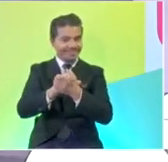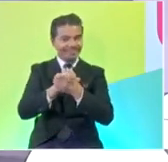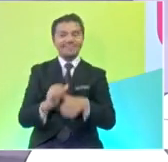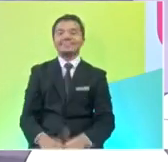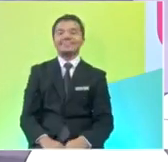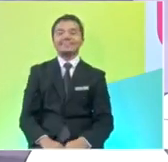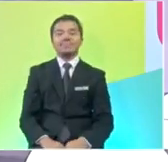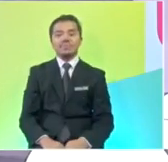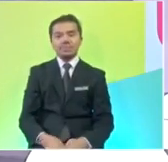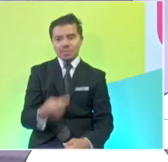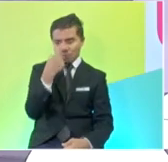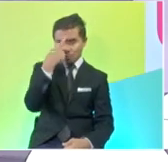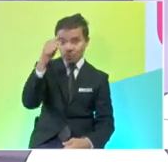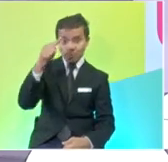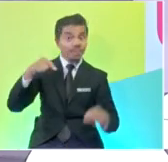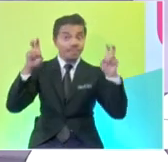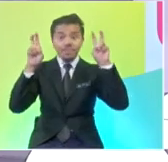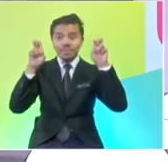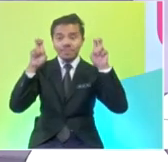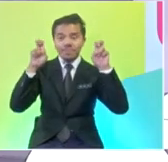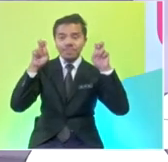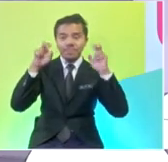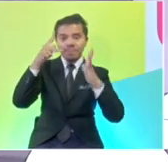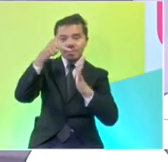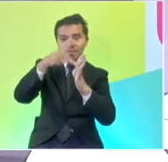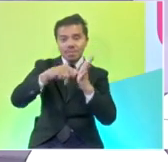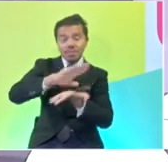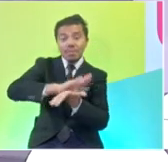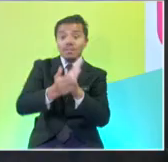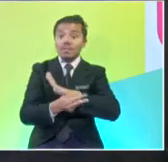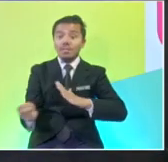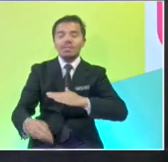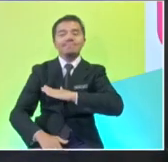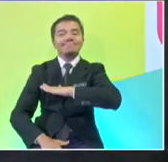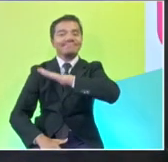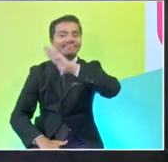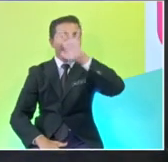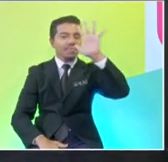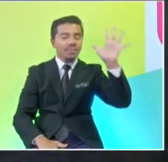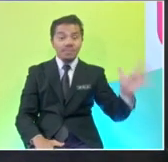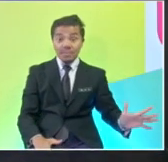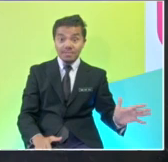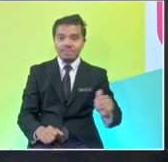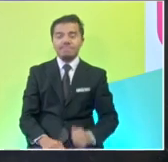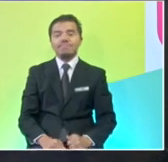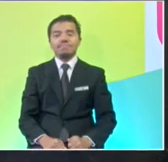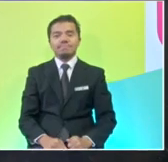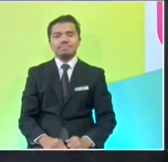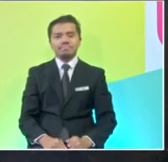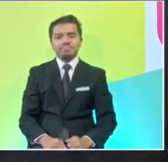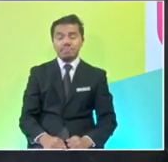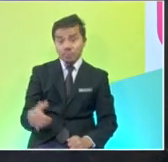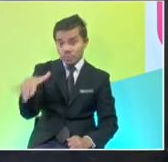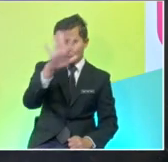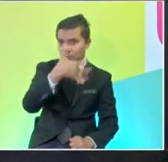untuk topik kita hari ini yaitu kejadian Pelangi Baiklah cekgu kawan-kawan saya di rumah semudah